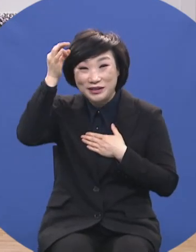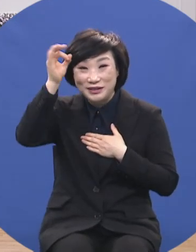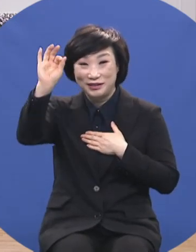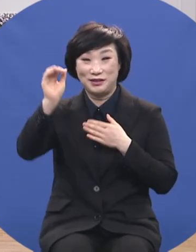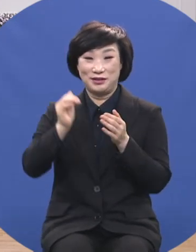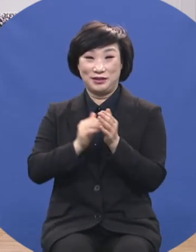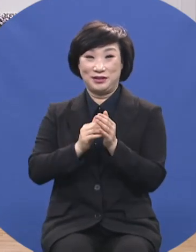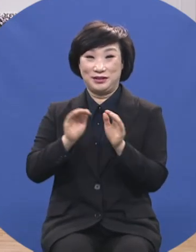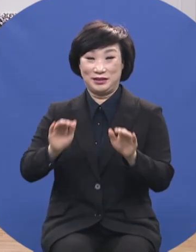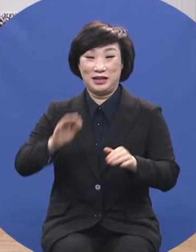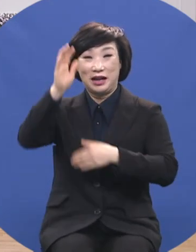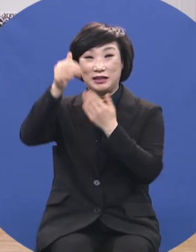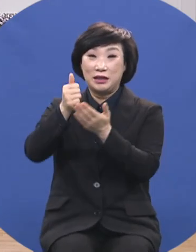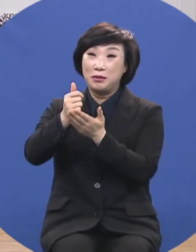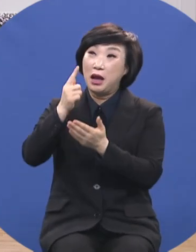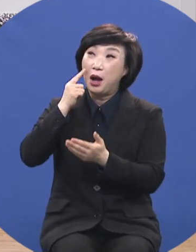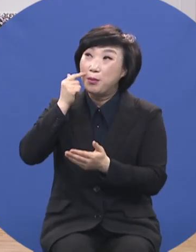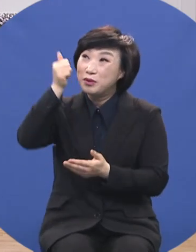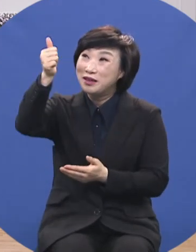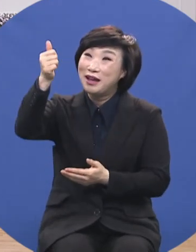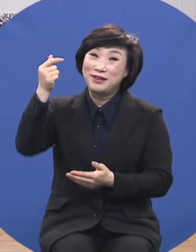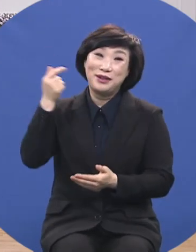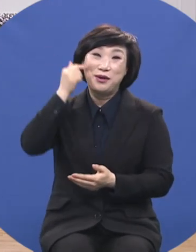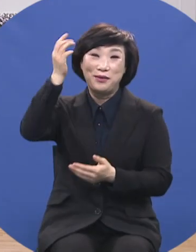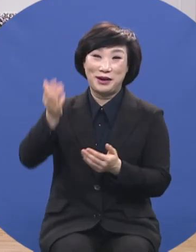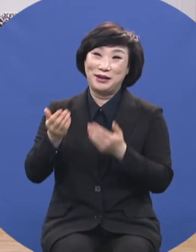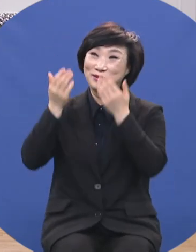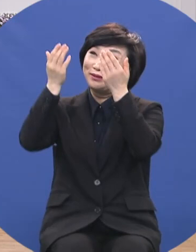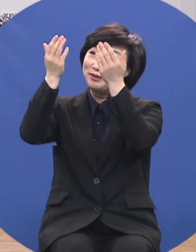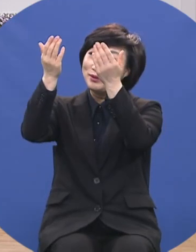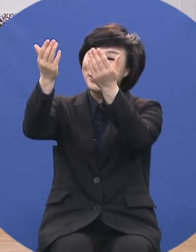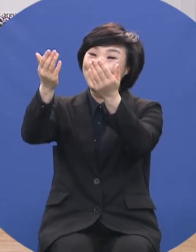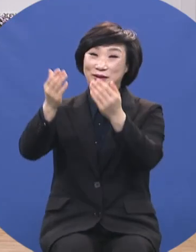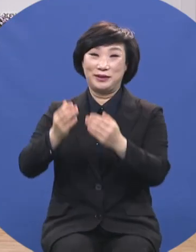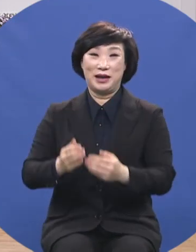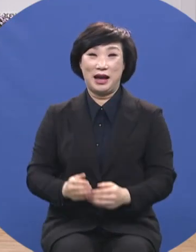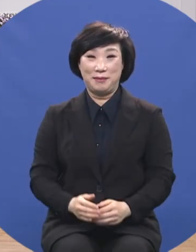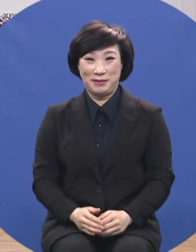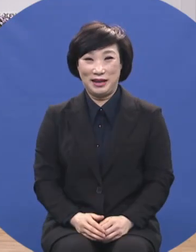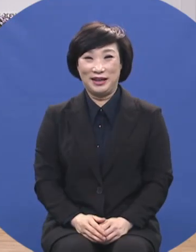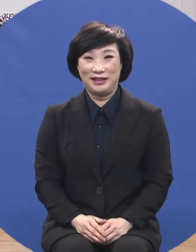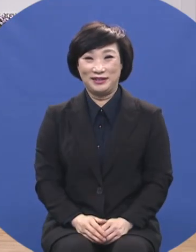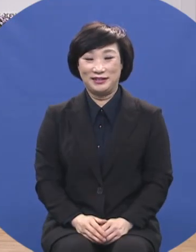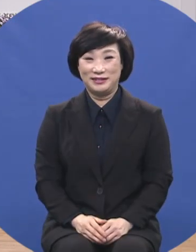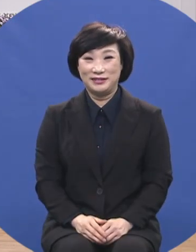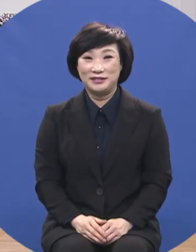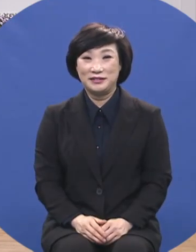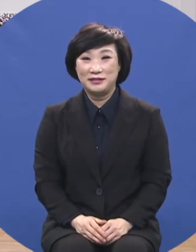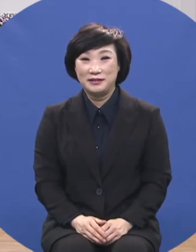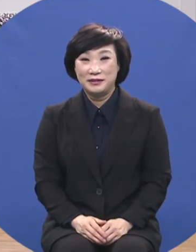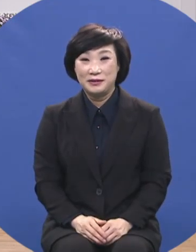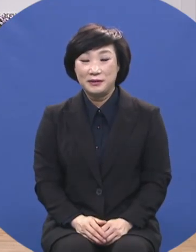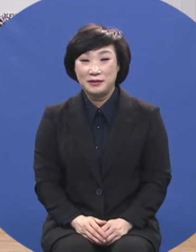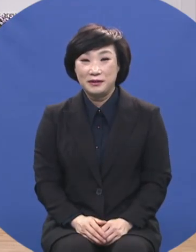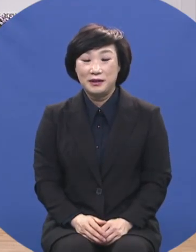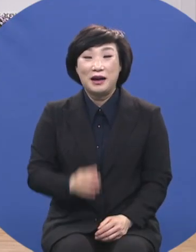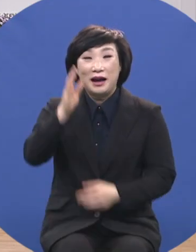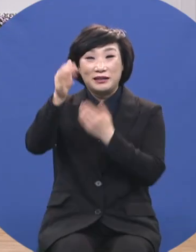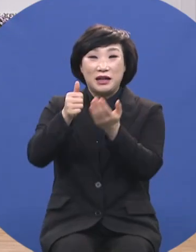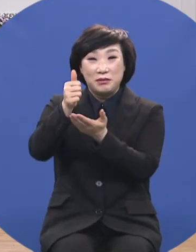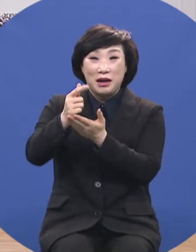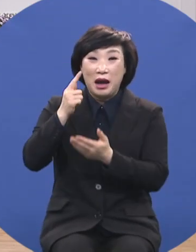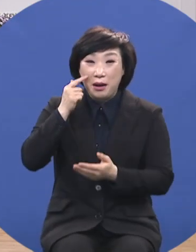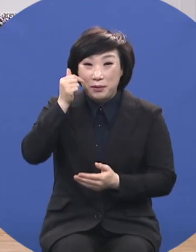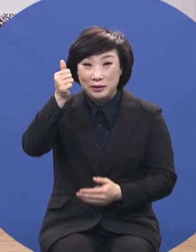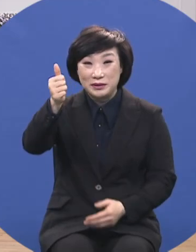시인하여 하나님 아버지께 영광을 돌리게 하셨느니라. 하나님